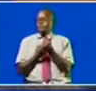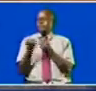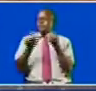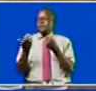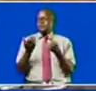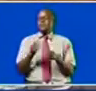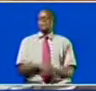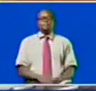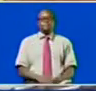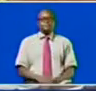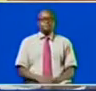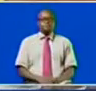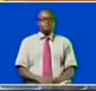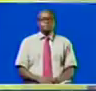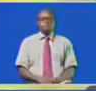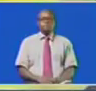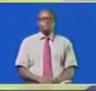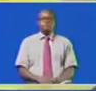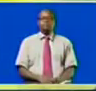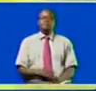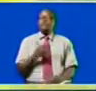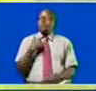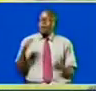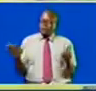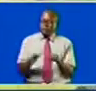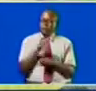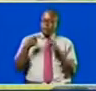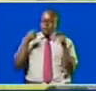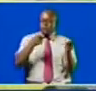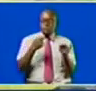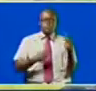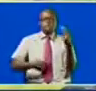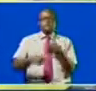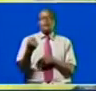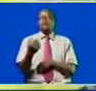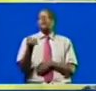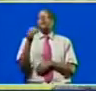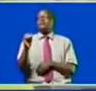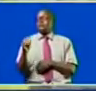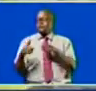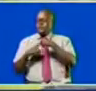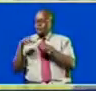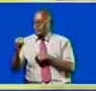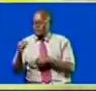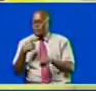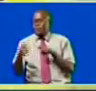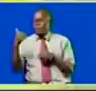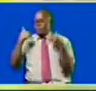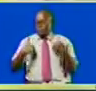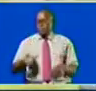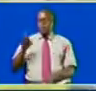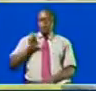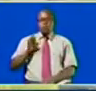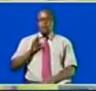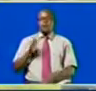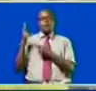pasi na kubagua. Hata mtu anataka mwa mzima ndio nitamuzea shilingi 50, shilingi 60. Lakini mimi kama mama